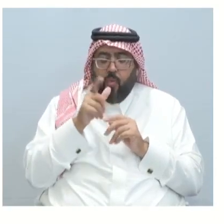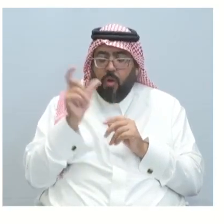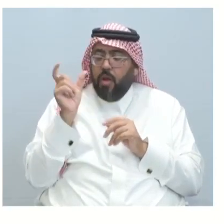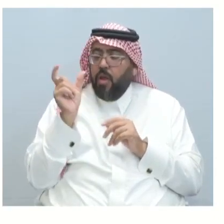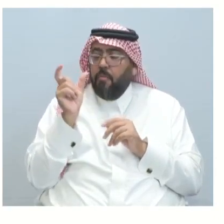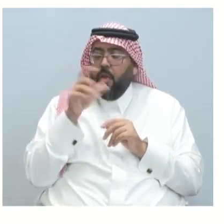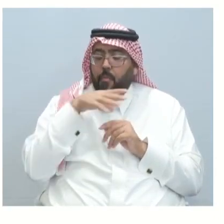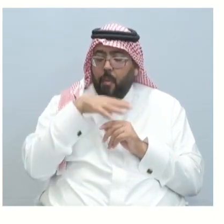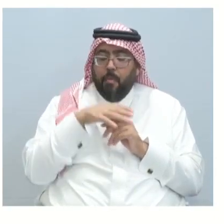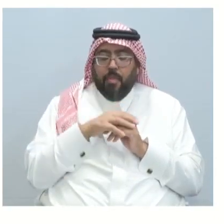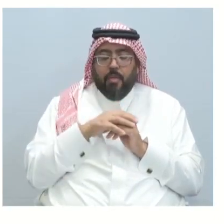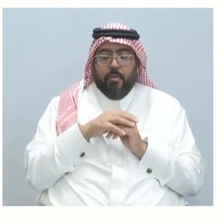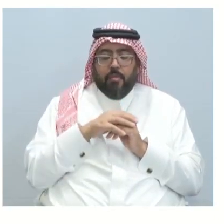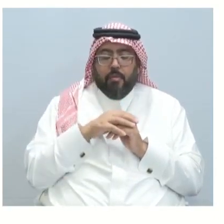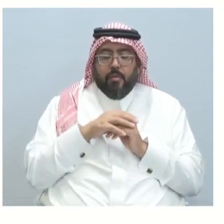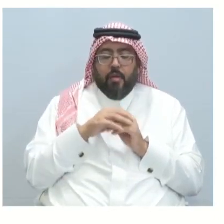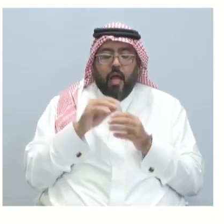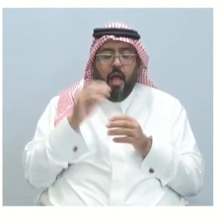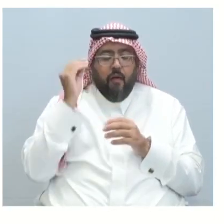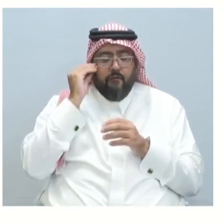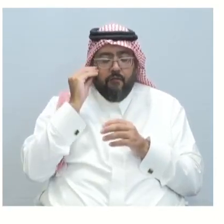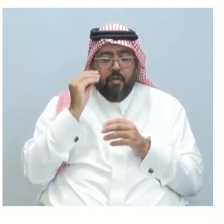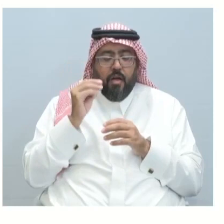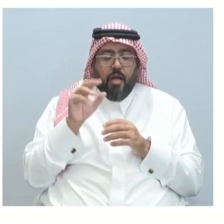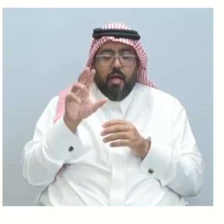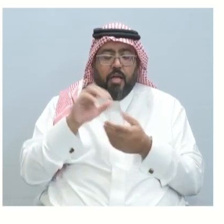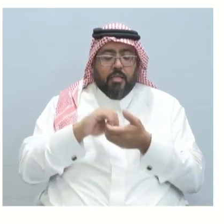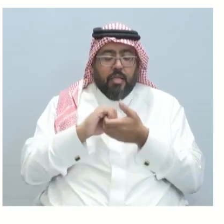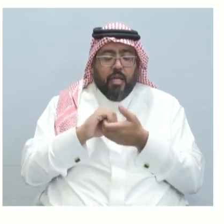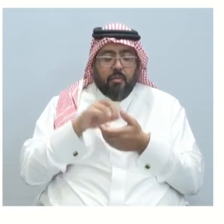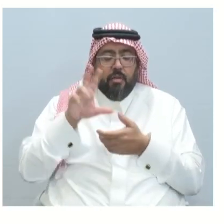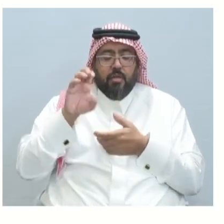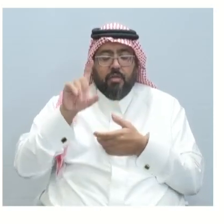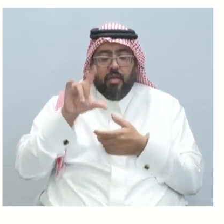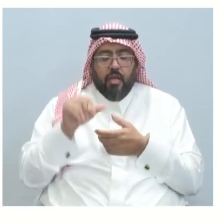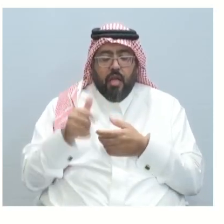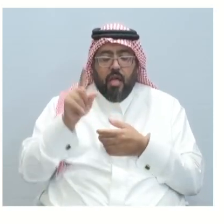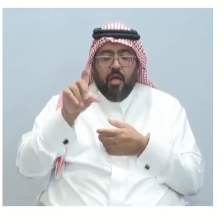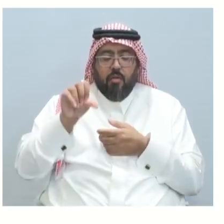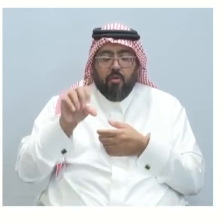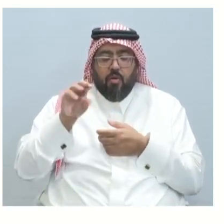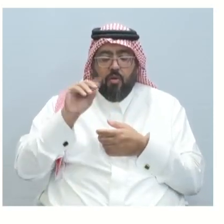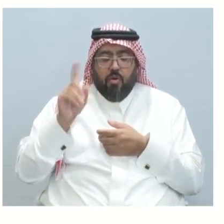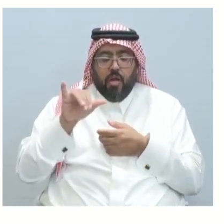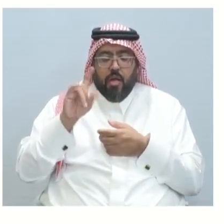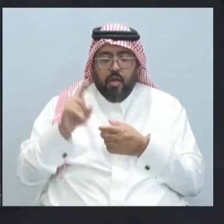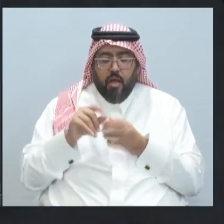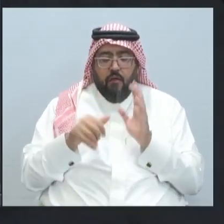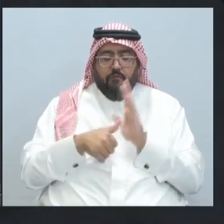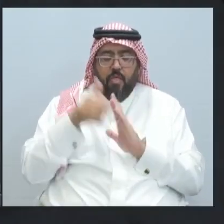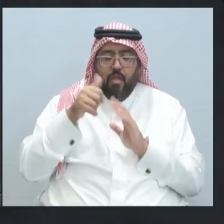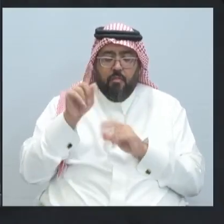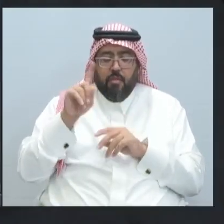الله كذلك سنتعرف على الصحابي الجليل ابو هريره رضي الله عنه كذلك سنتعرف على فضل بر